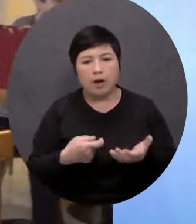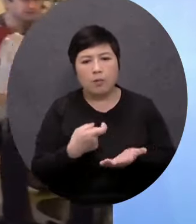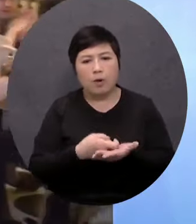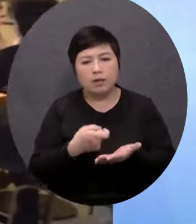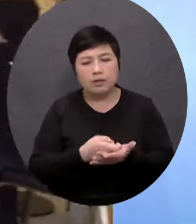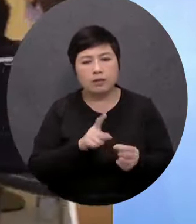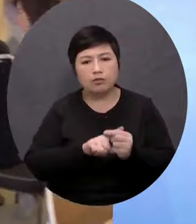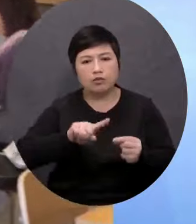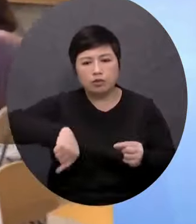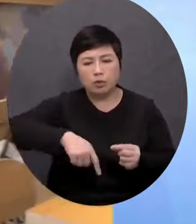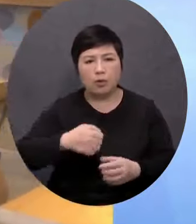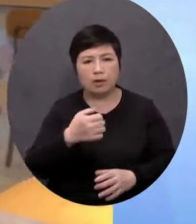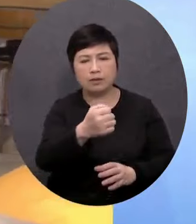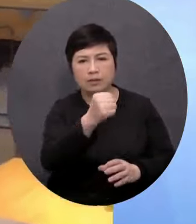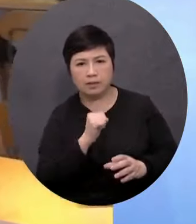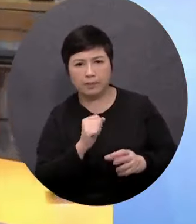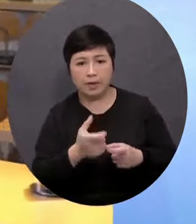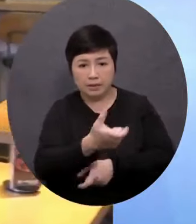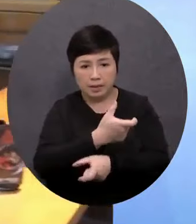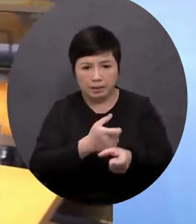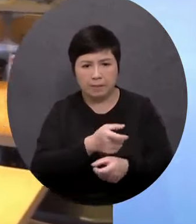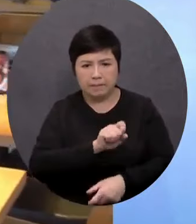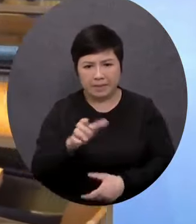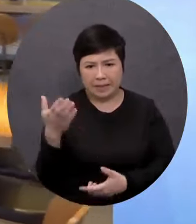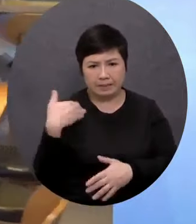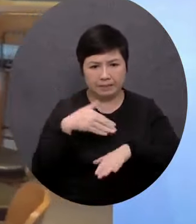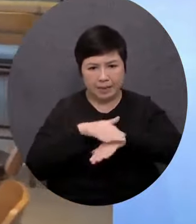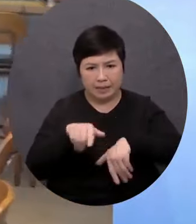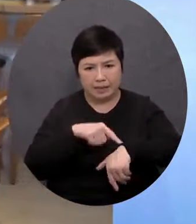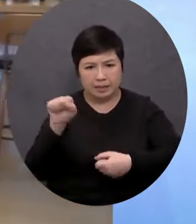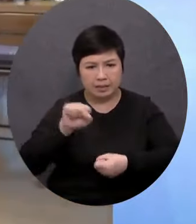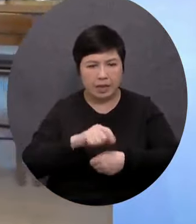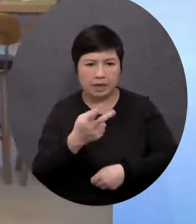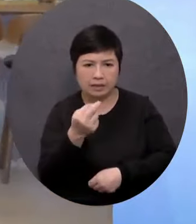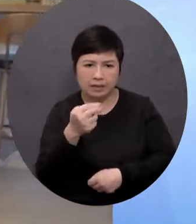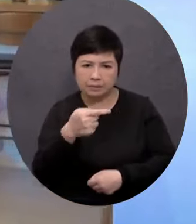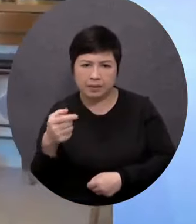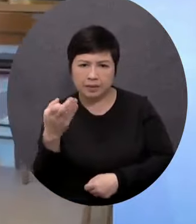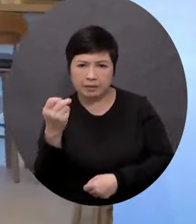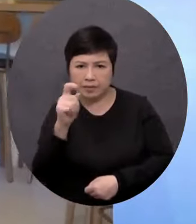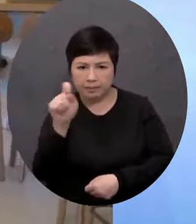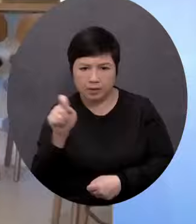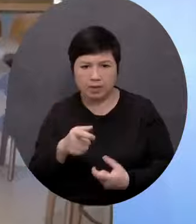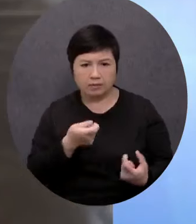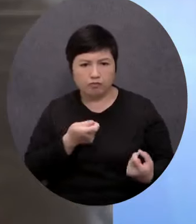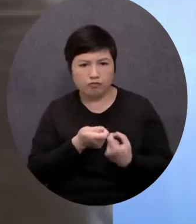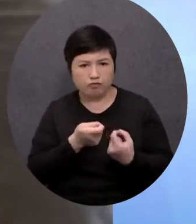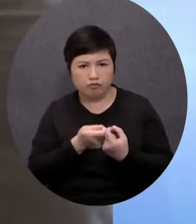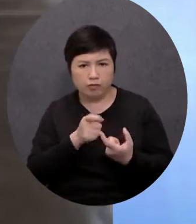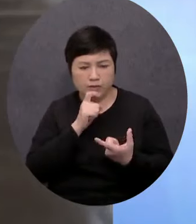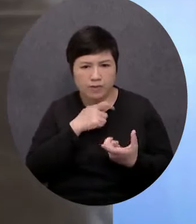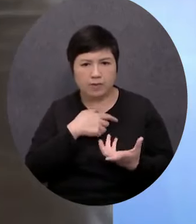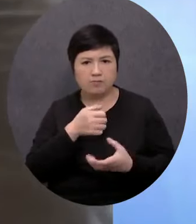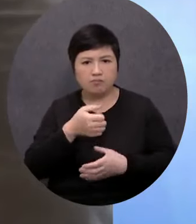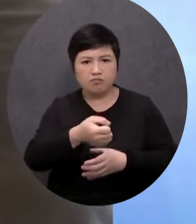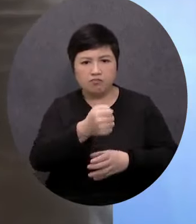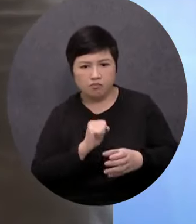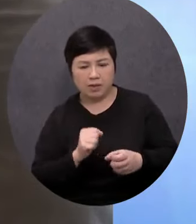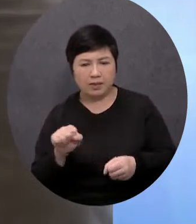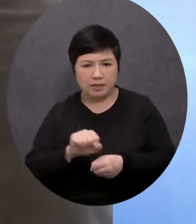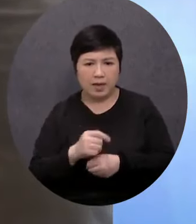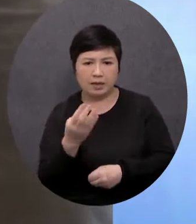酒吧生意。会较平日多两成至三成，近大球场的酒吧甚至可能会多四成